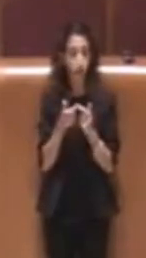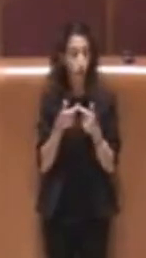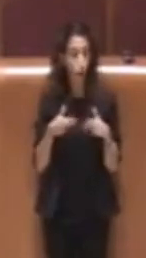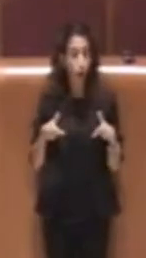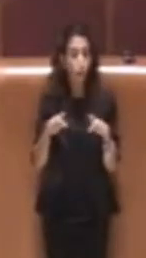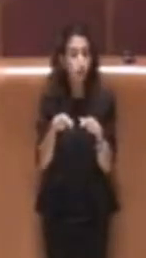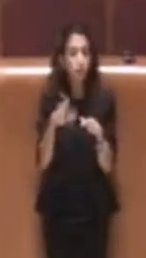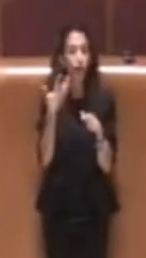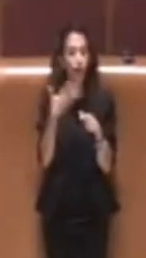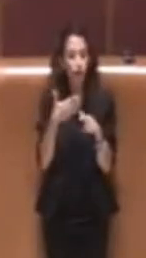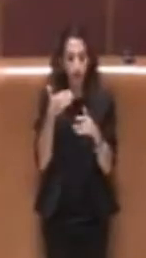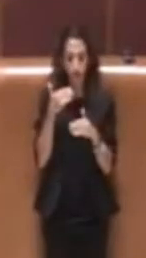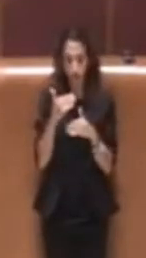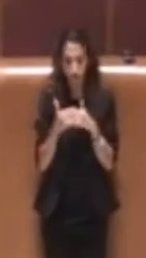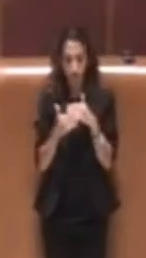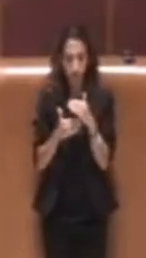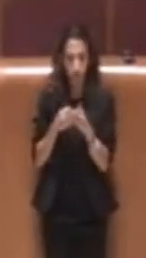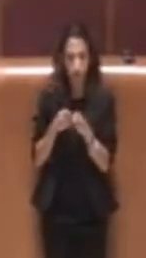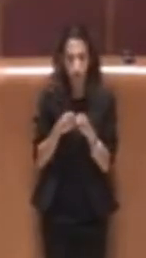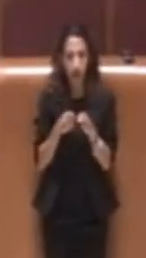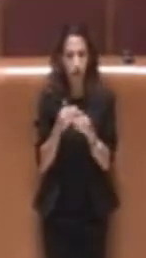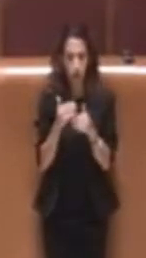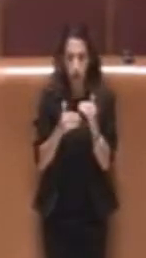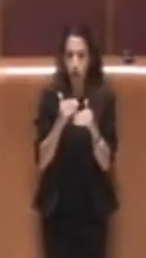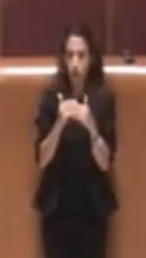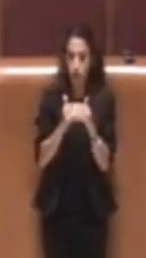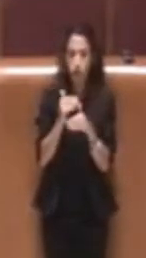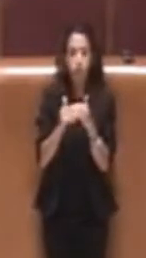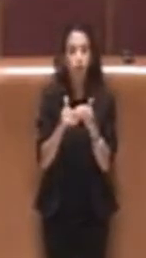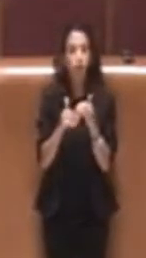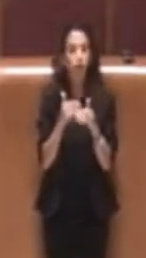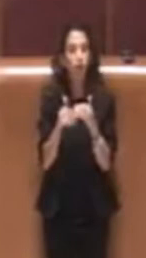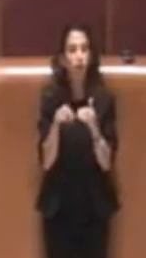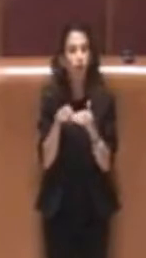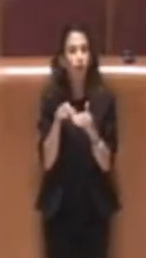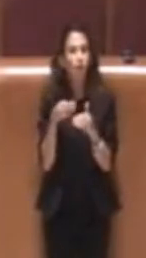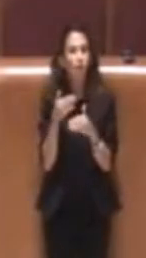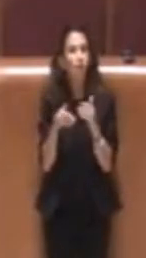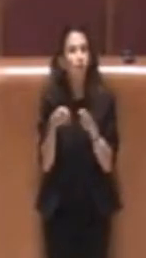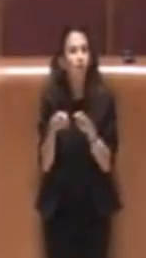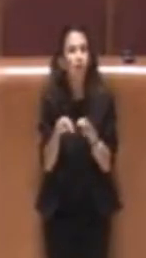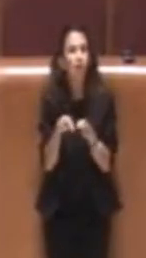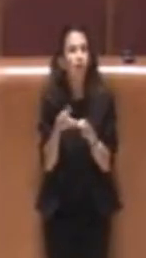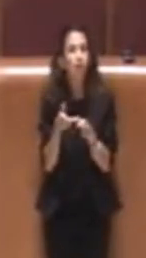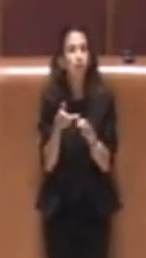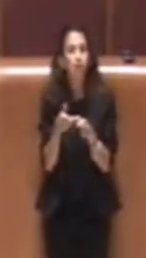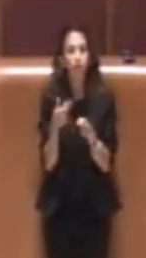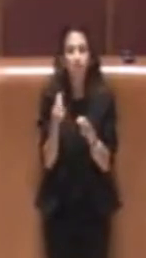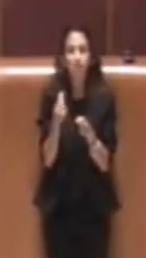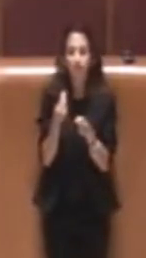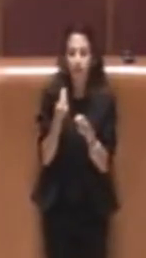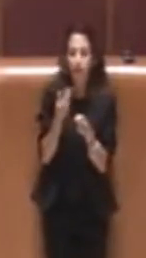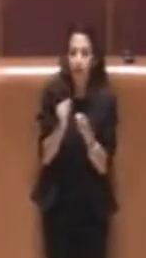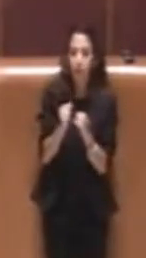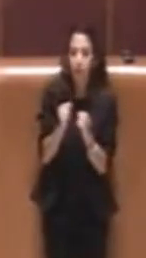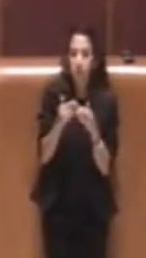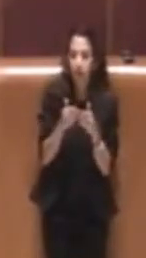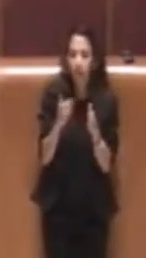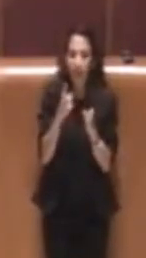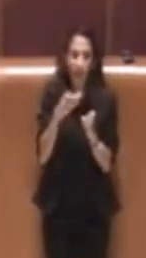un percorso. Questo percorso è un percorso, come dire, che apre una